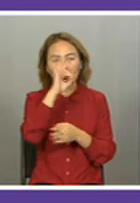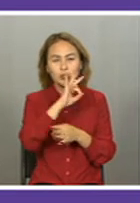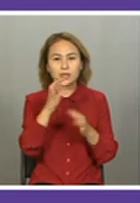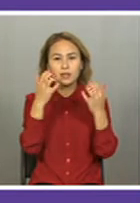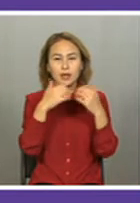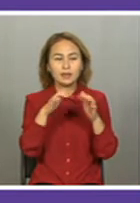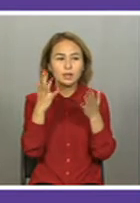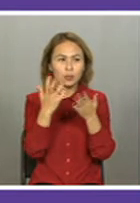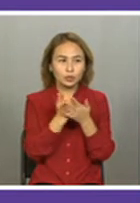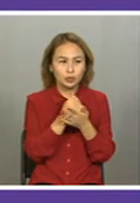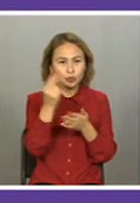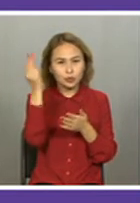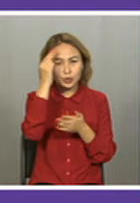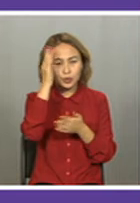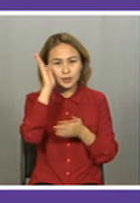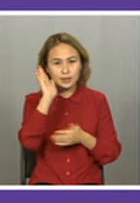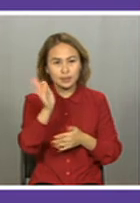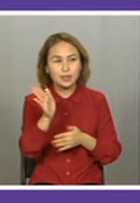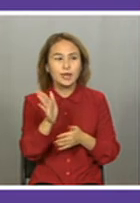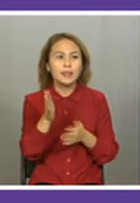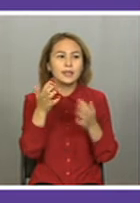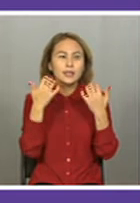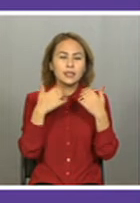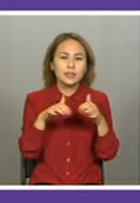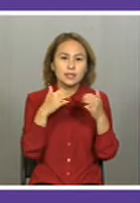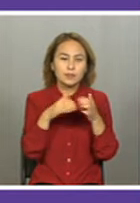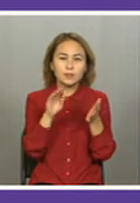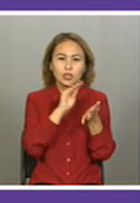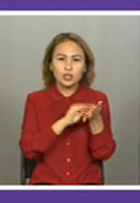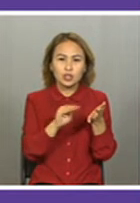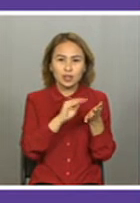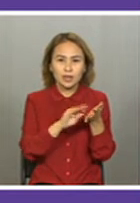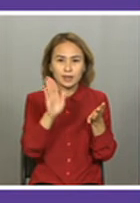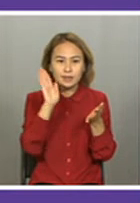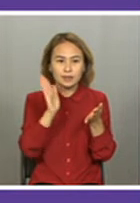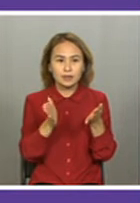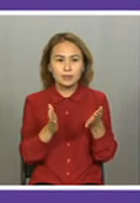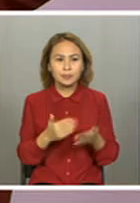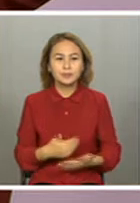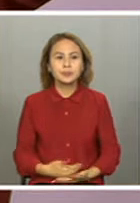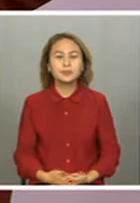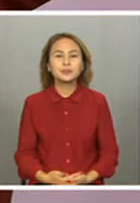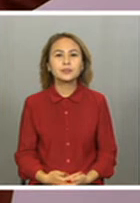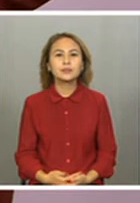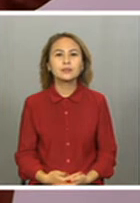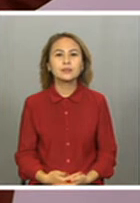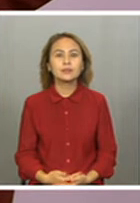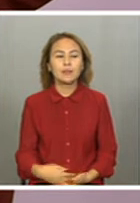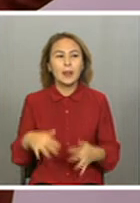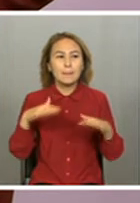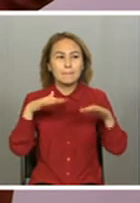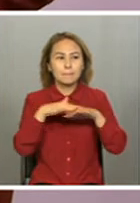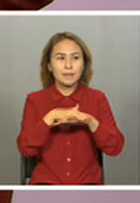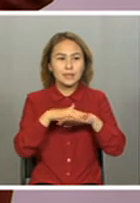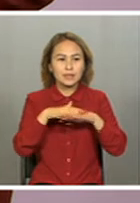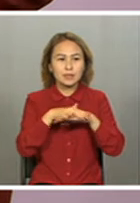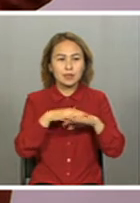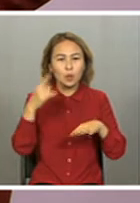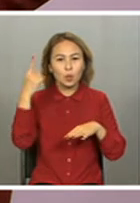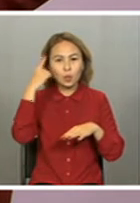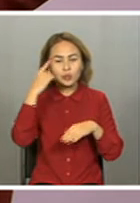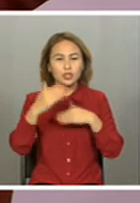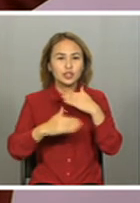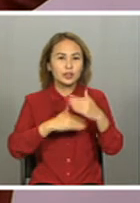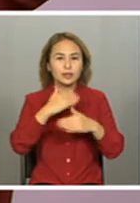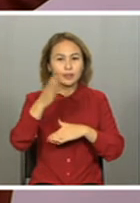санды табуды үйренесіндер және есептер шығарасындар. Математика – ойды жетілдіретін